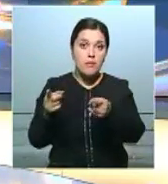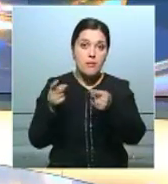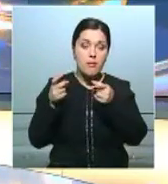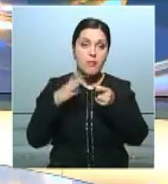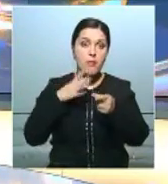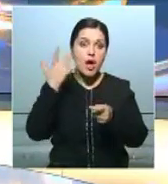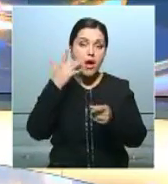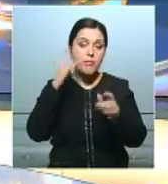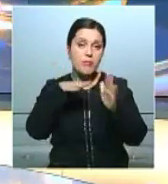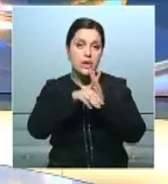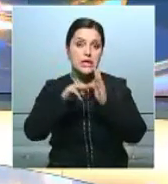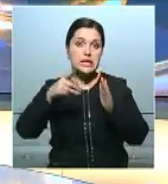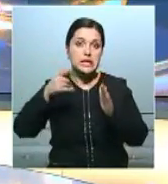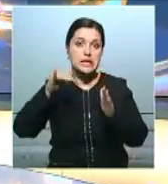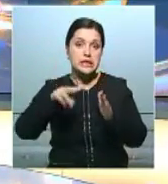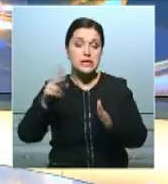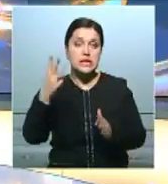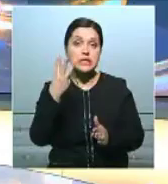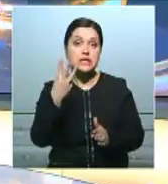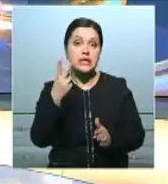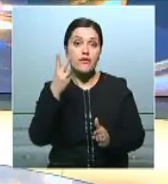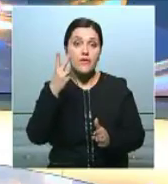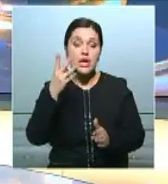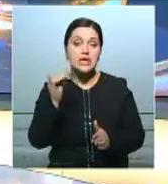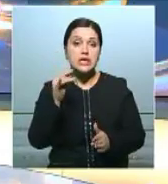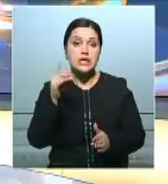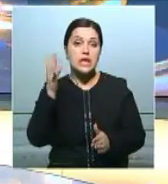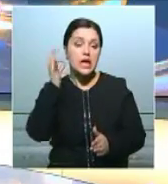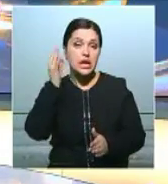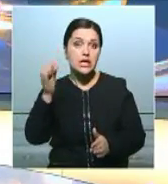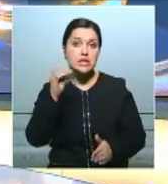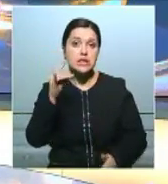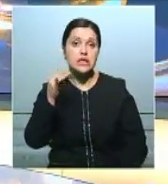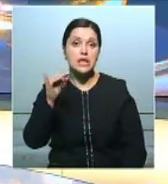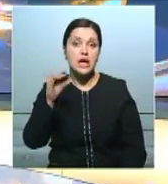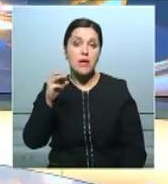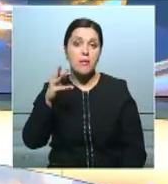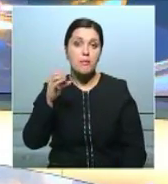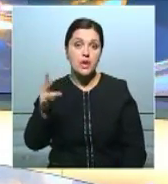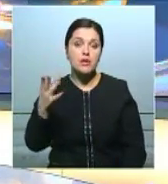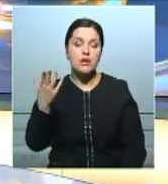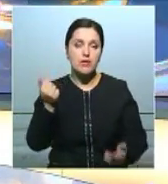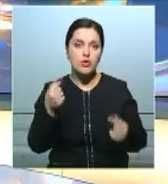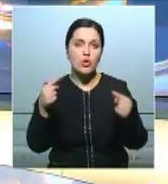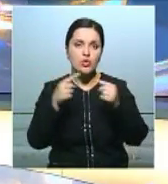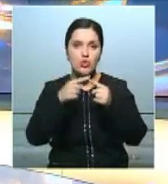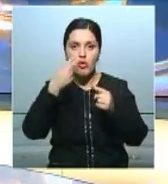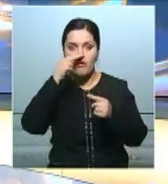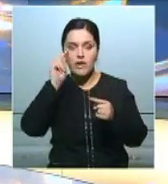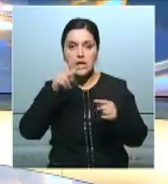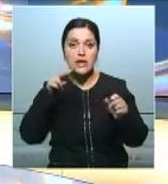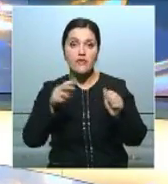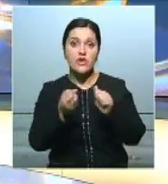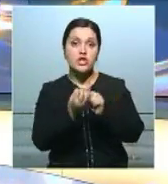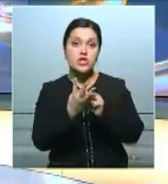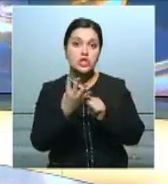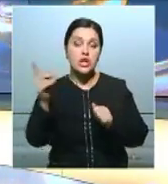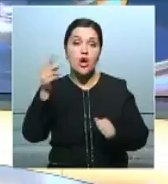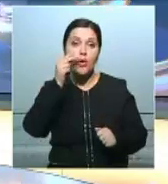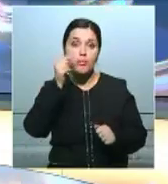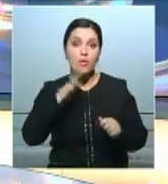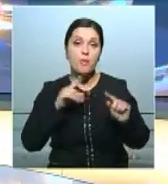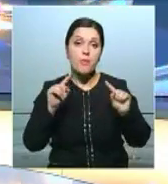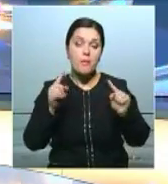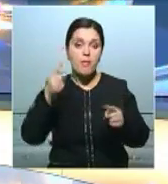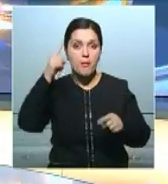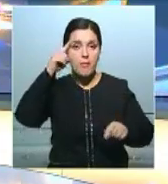боевиков ТИГИЛ. 32-летний выходец из Йемена Муфид Эльфги признал свою вину. В 2014 году мужчину арестовали